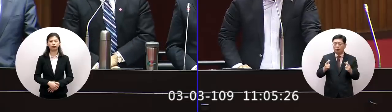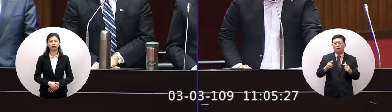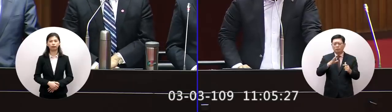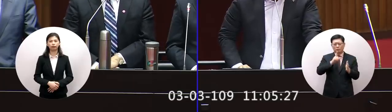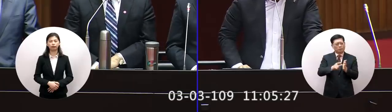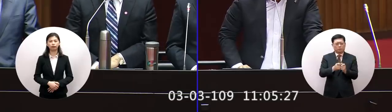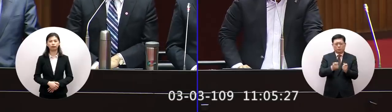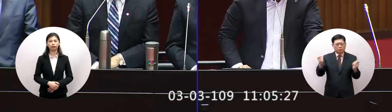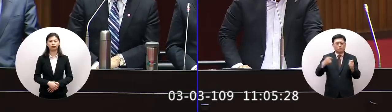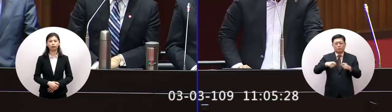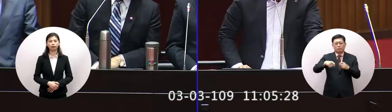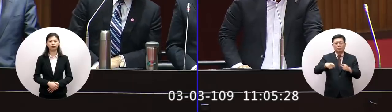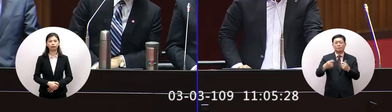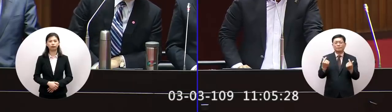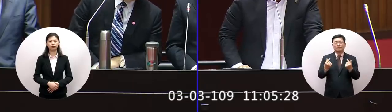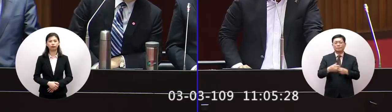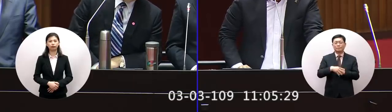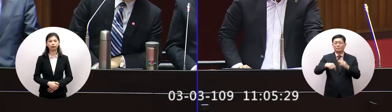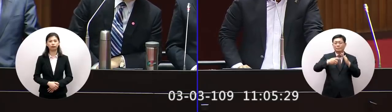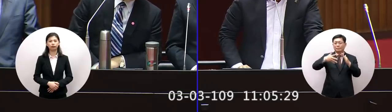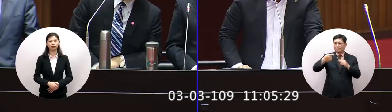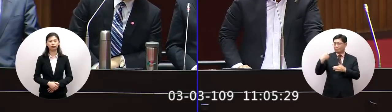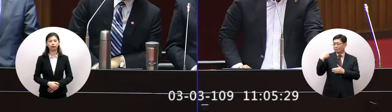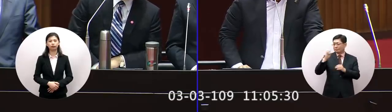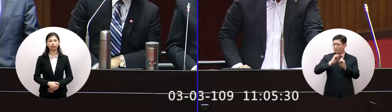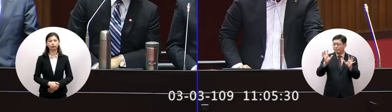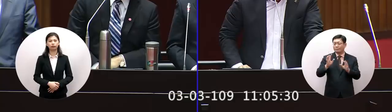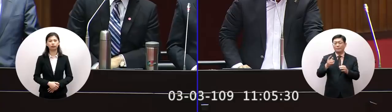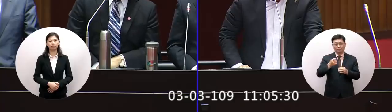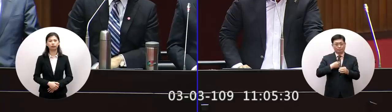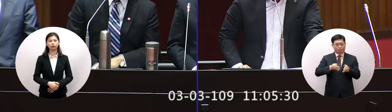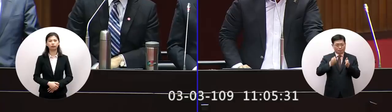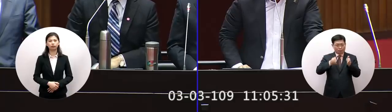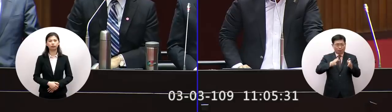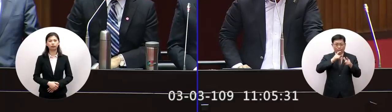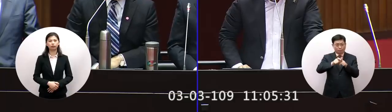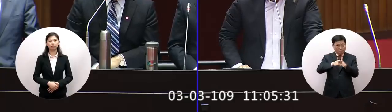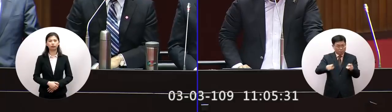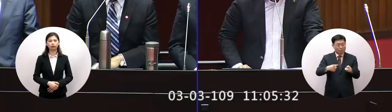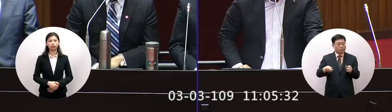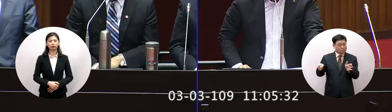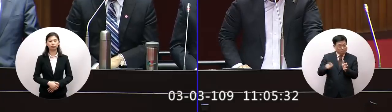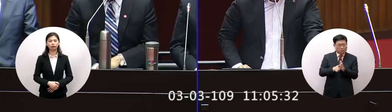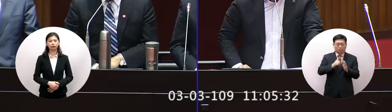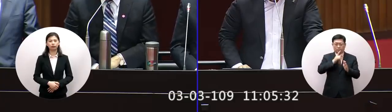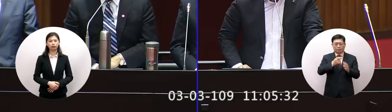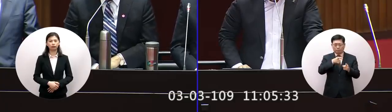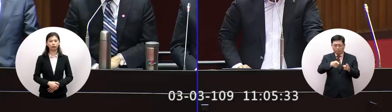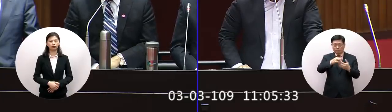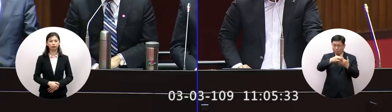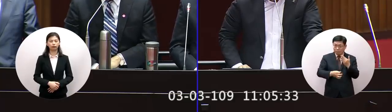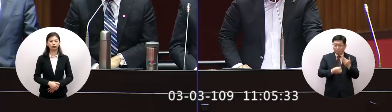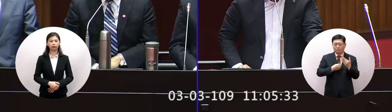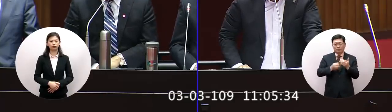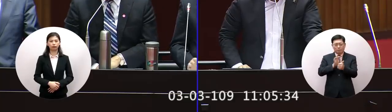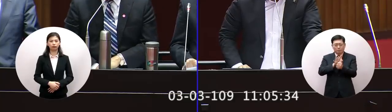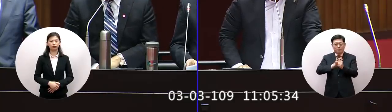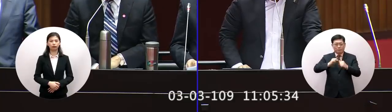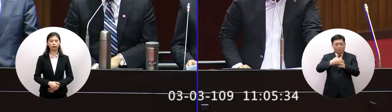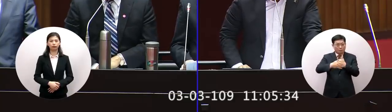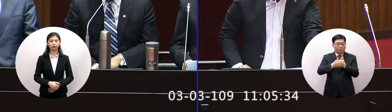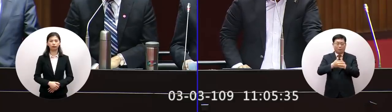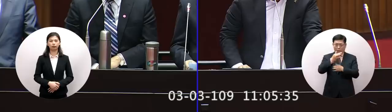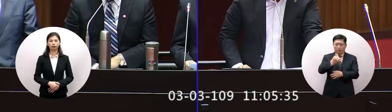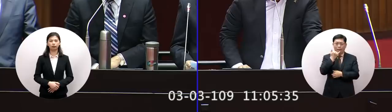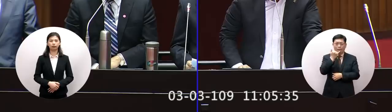个长远的政策哦，包括这个院长长嘛有讲到，讲爱伫建立伫公平甲永远的这个前提之下来，甲健保顾好。